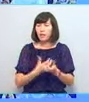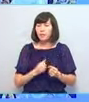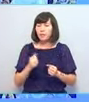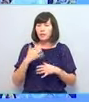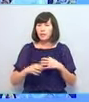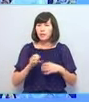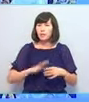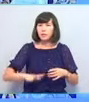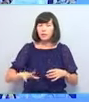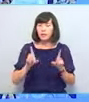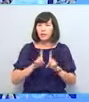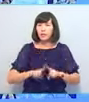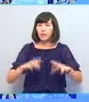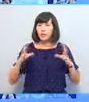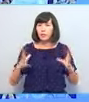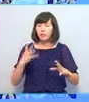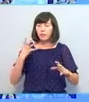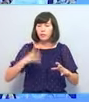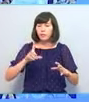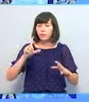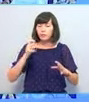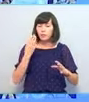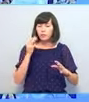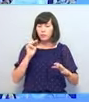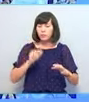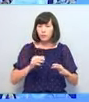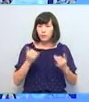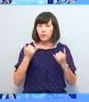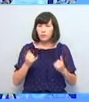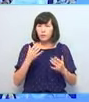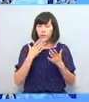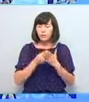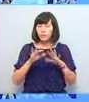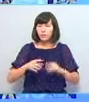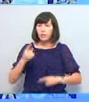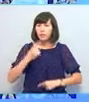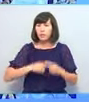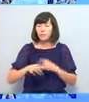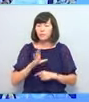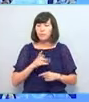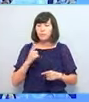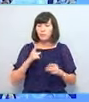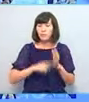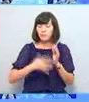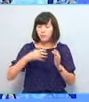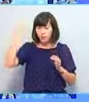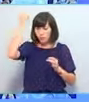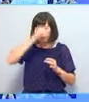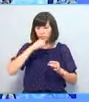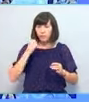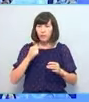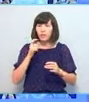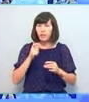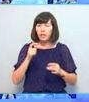Орта азиялық деген атпен ерекше қорғалған 4100 дана таспаға қазір өз мекеніне қайтарылды. Бір жарым ай бойы көліктер